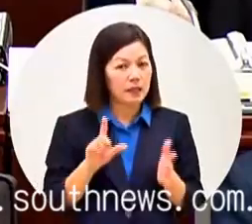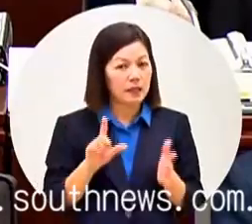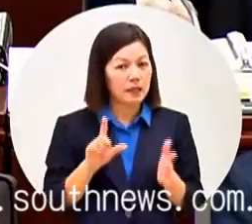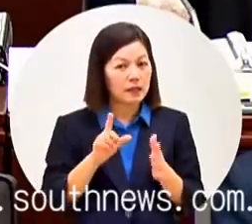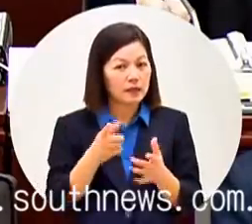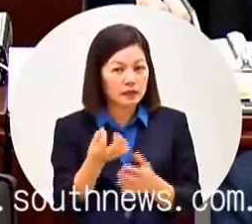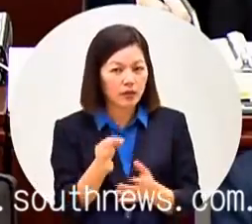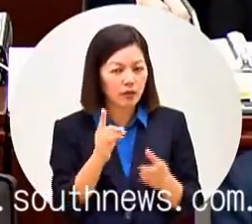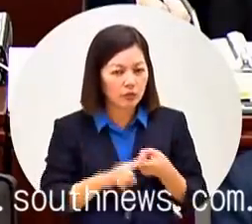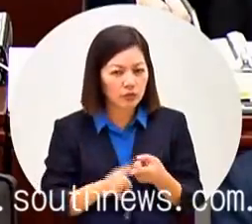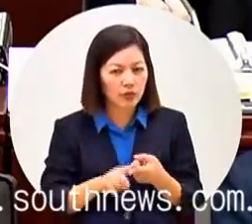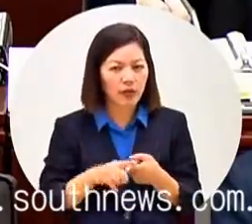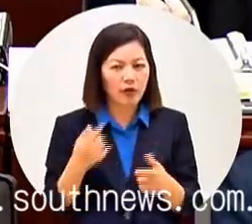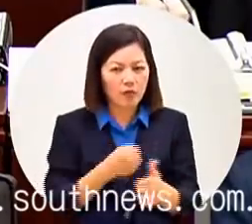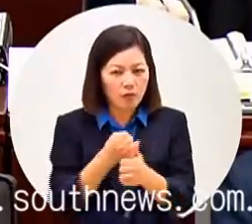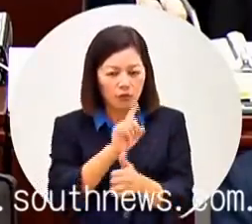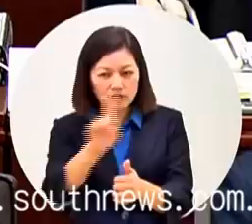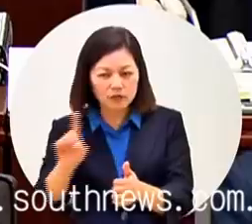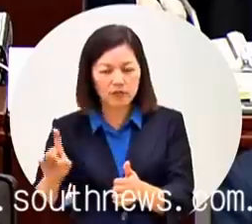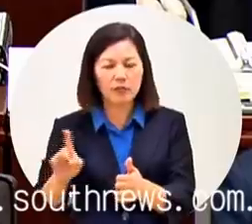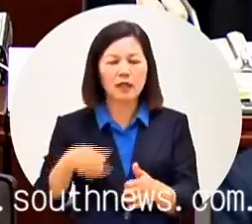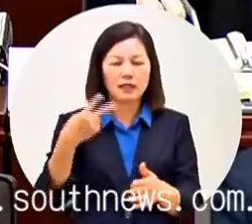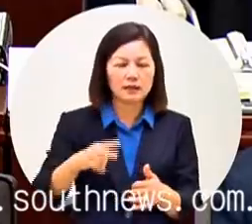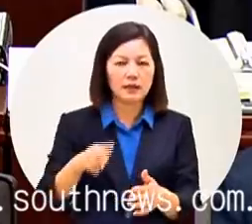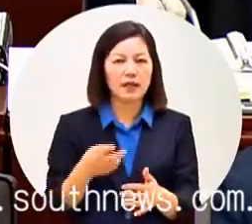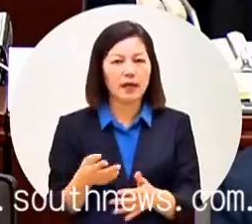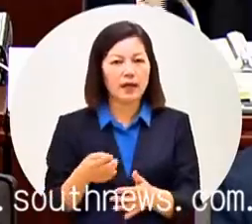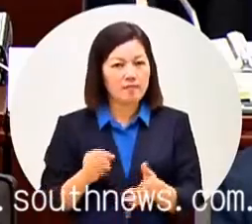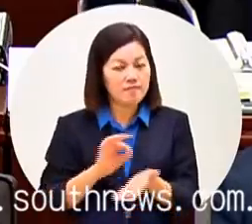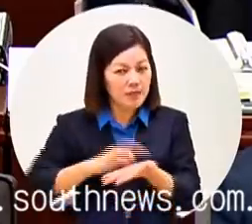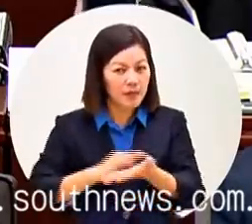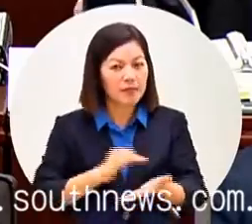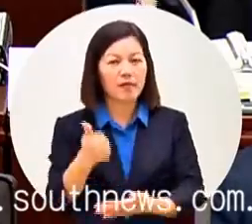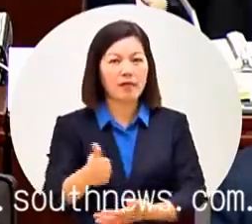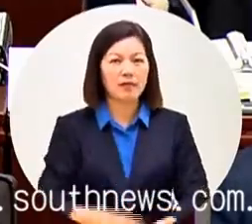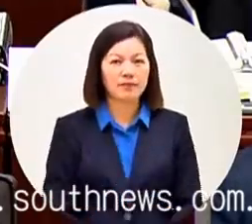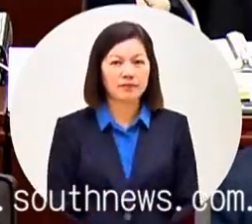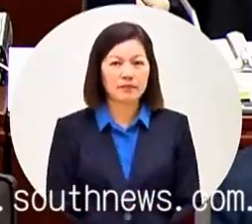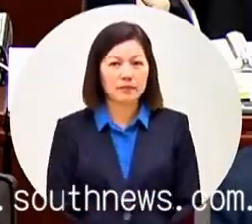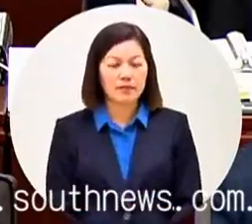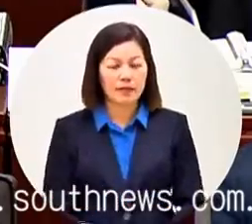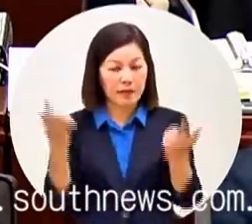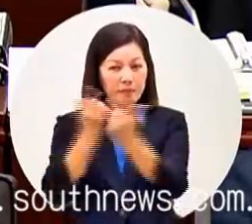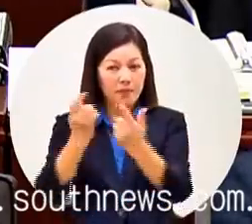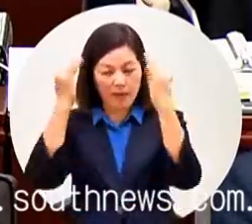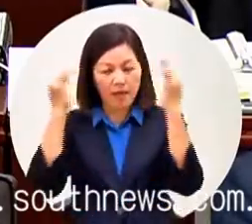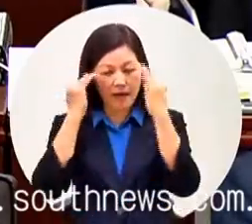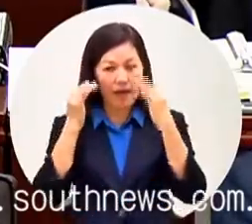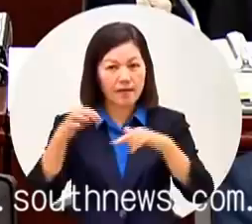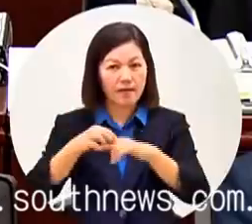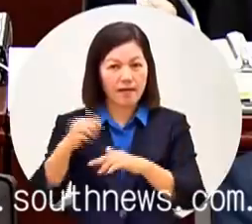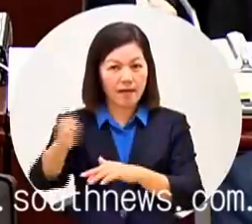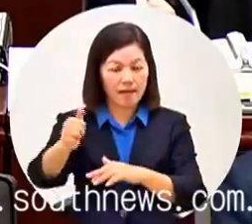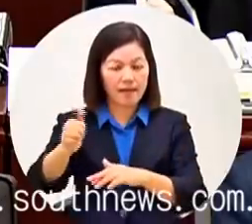出去。所以我才会举一个比较极端的例子，北韩金正恩要吃高雄的芭乐，我们也是要卖。对我们讲卖东西，